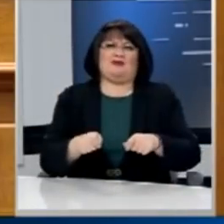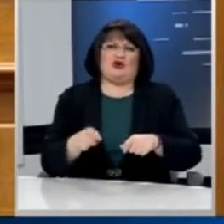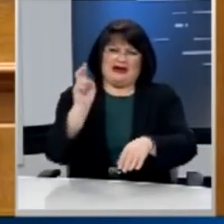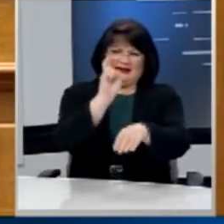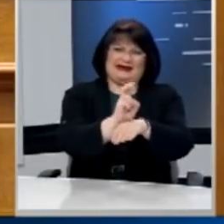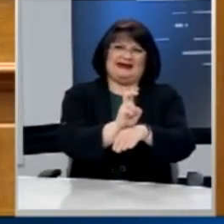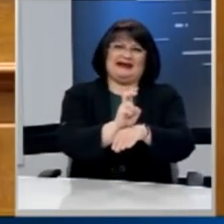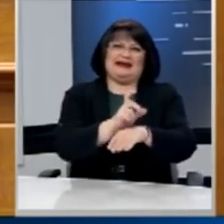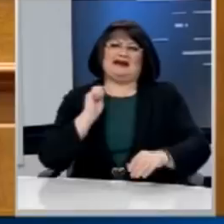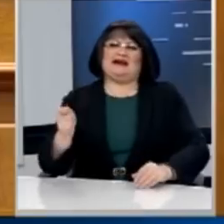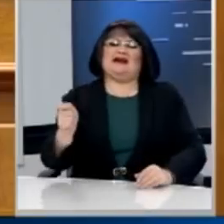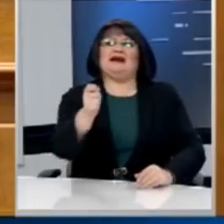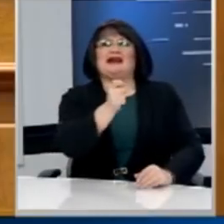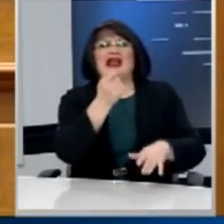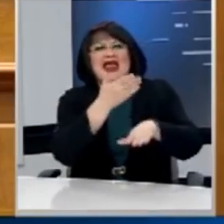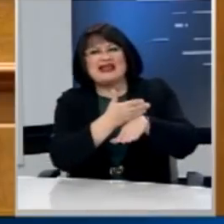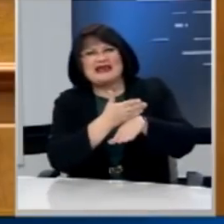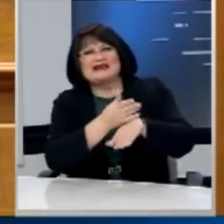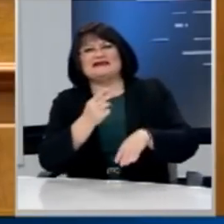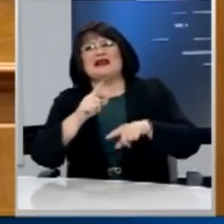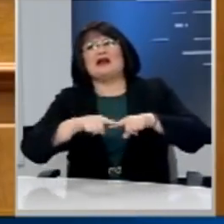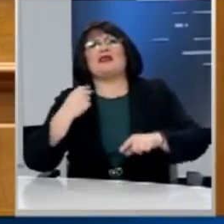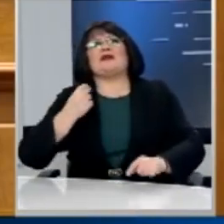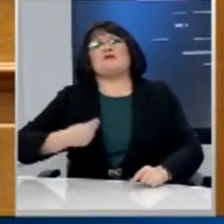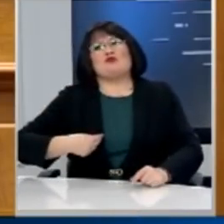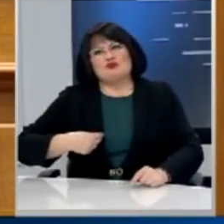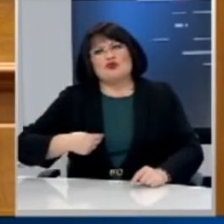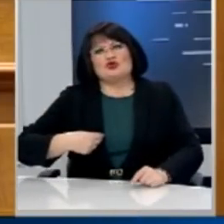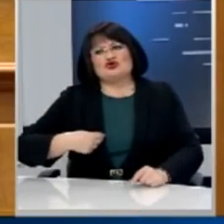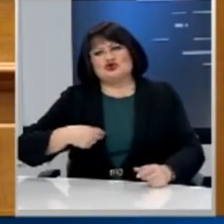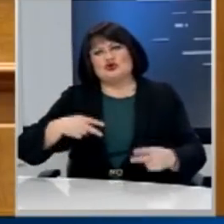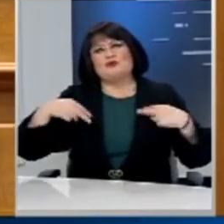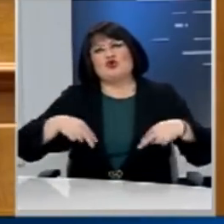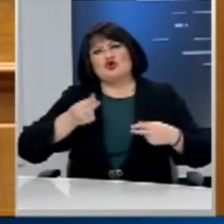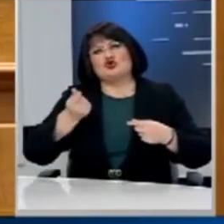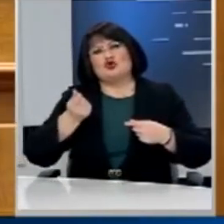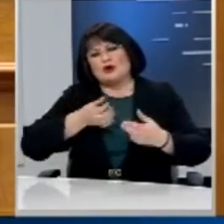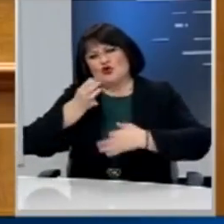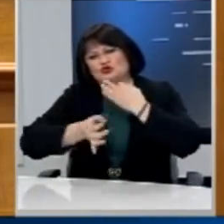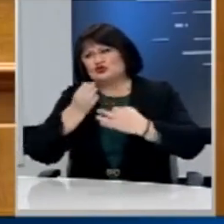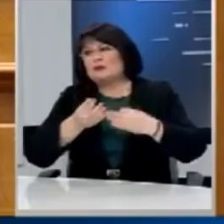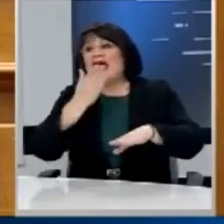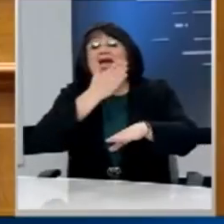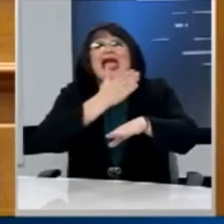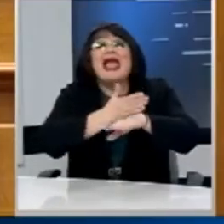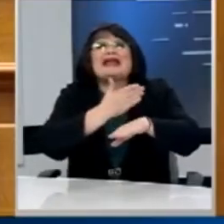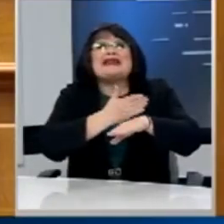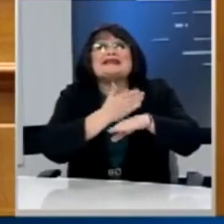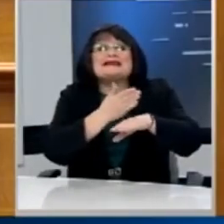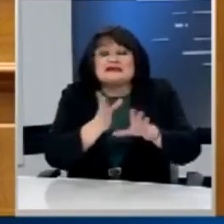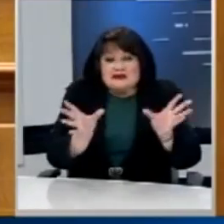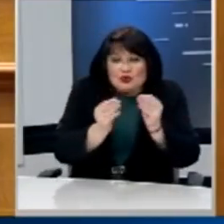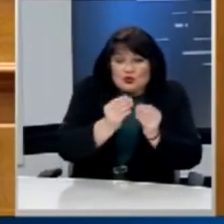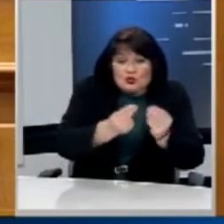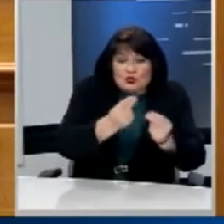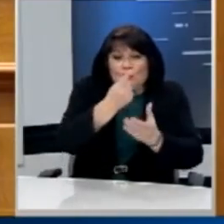μαξιλάρι για την κάλυψη εγγυήσεων του ελληνικού δημοσίου. Σας το εξήγησε και ο Υπουργός Οικονομικών. Οι εγγυήσεις δεν προσμετρούνται